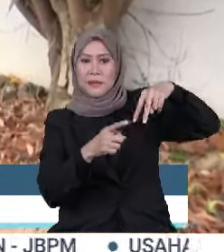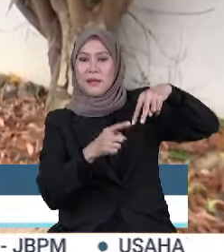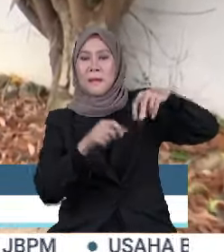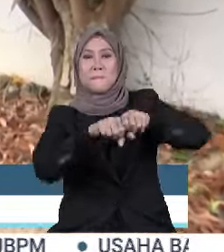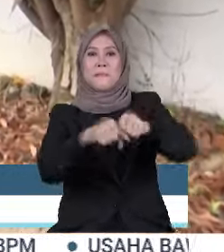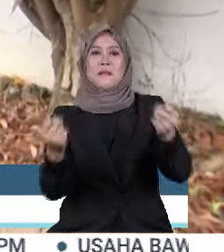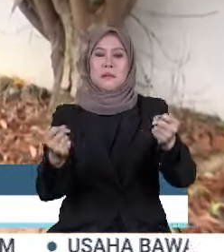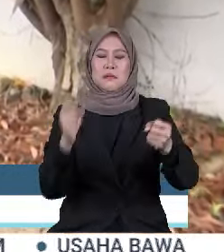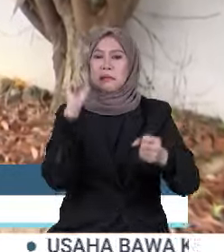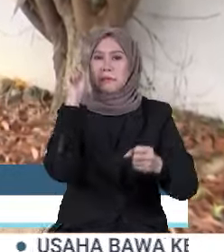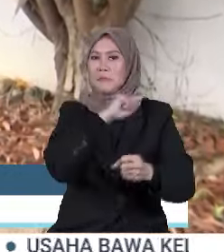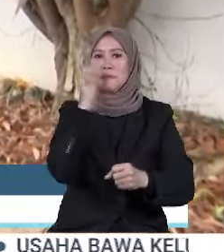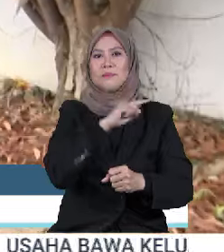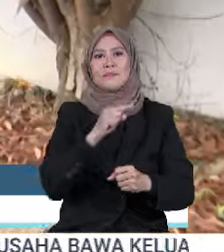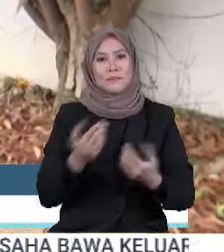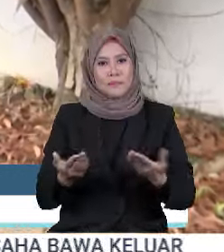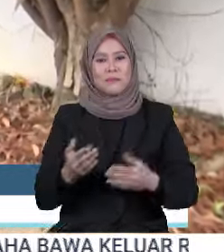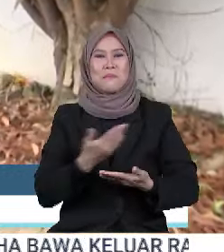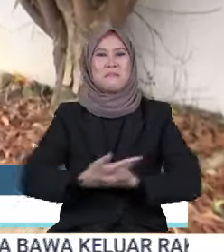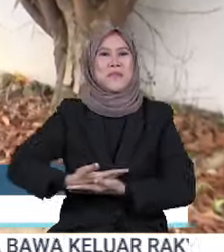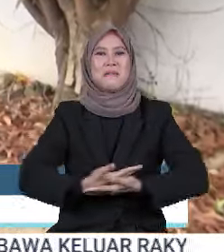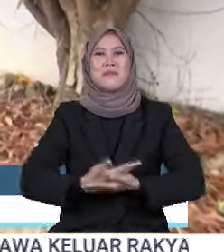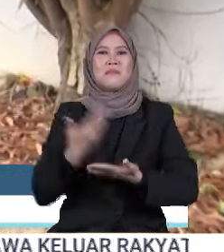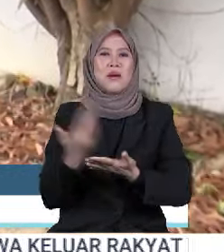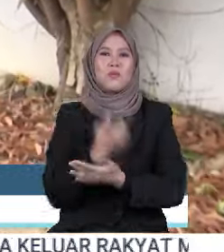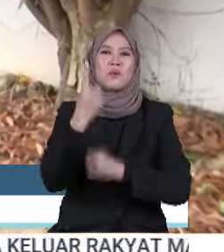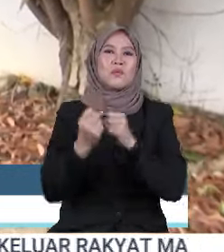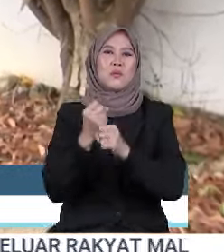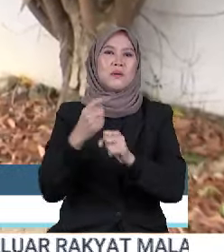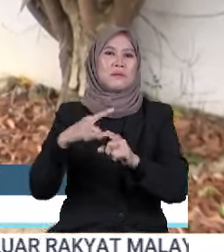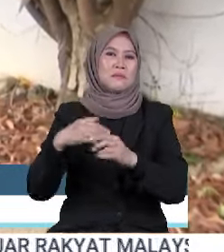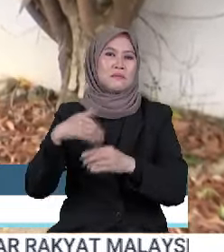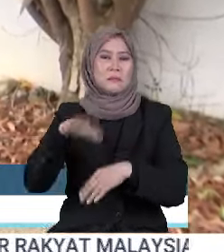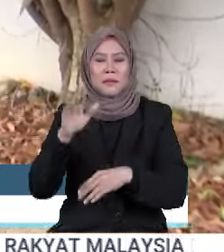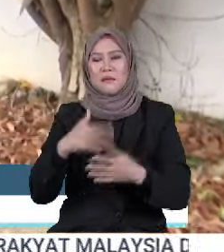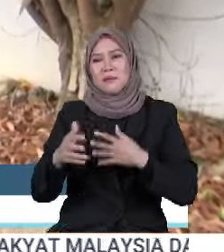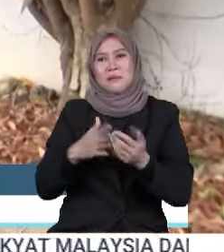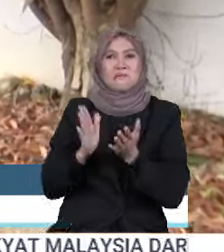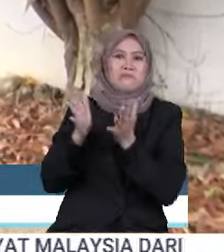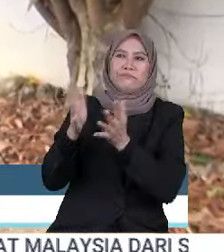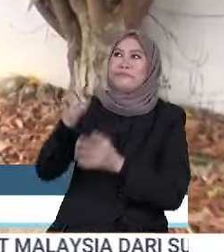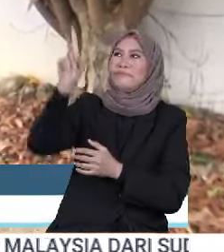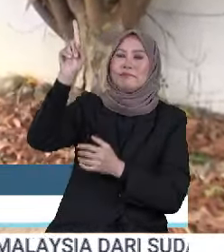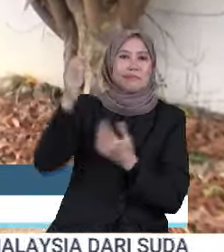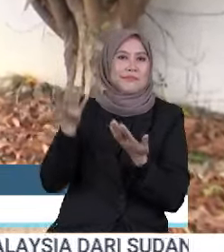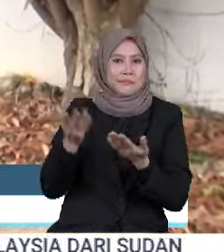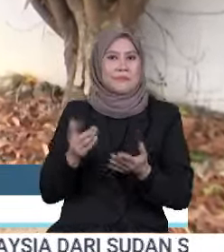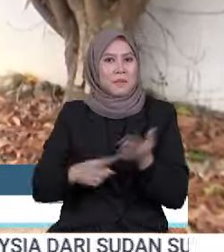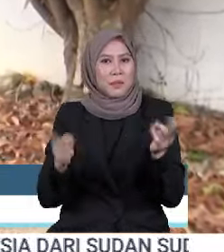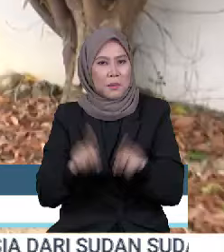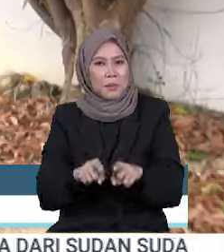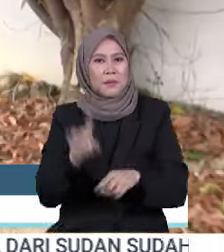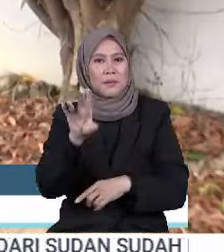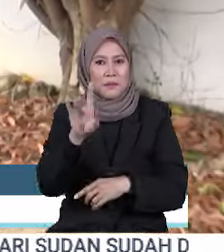patah teruklah. Macam tu sebab bayi baru setahun lebih kan. Kami pun redahlah dengan apa yang berlaku.